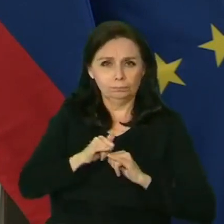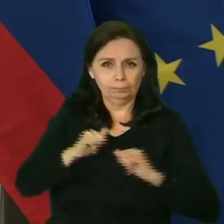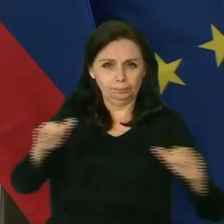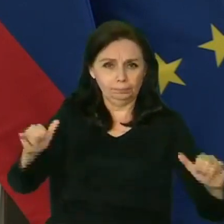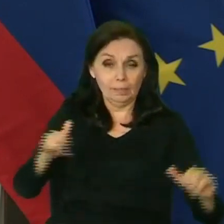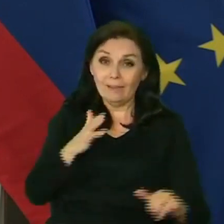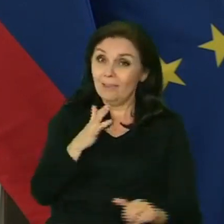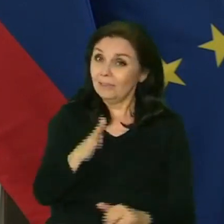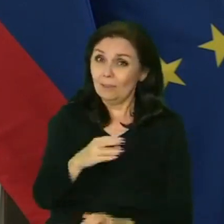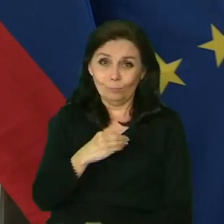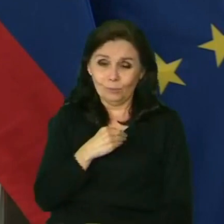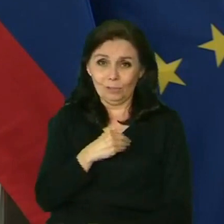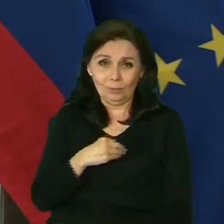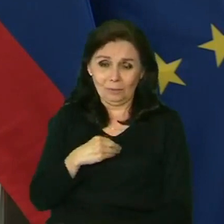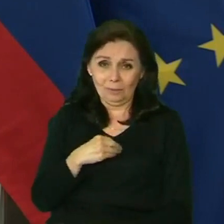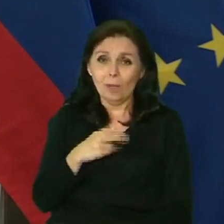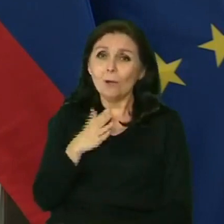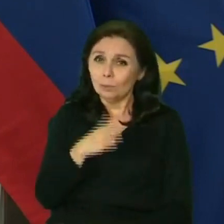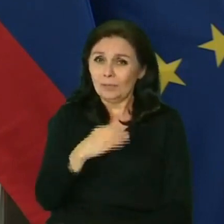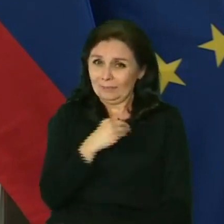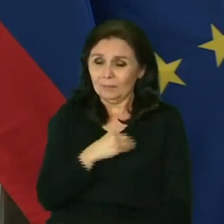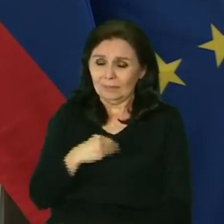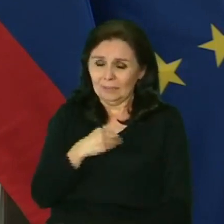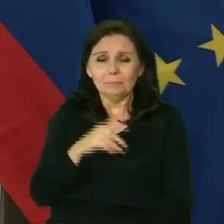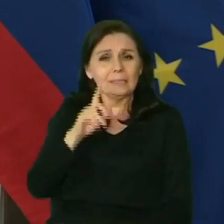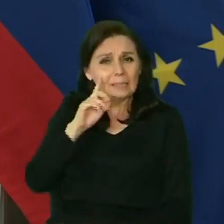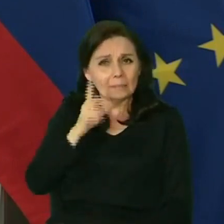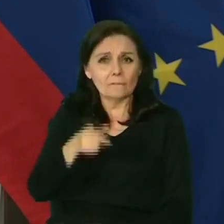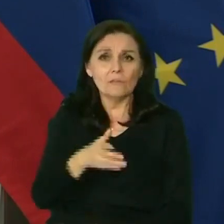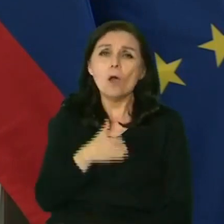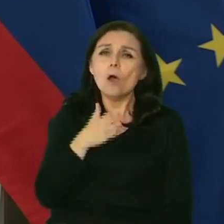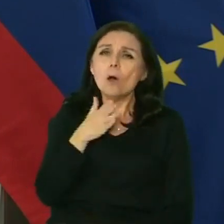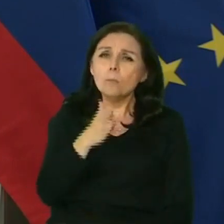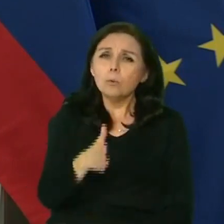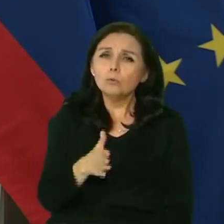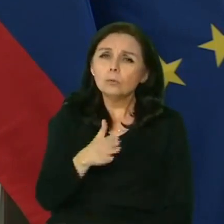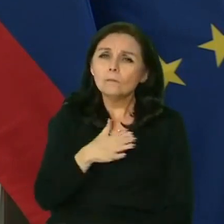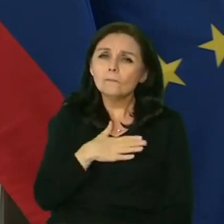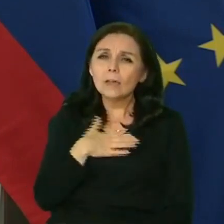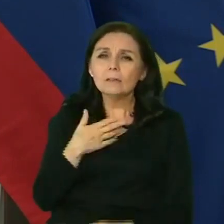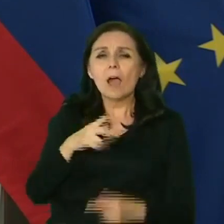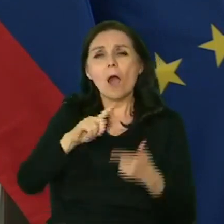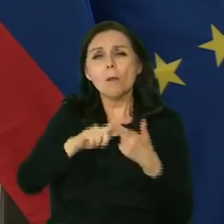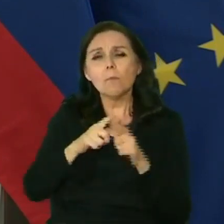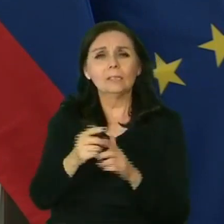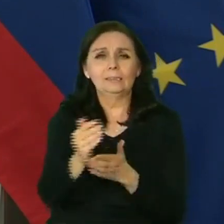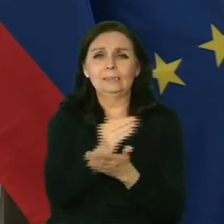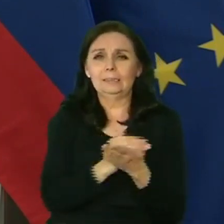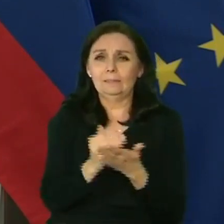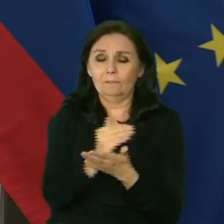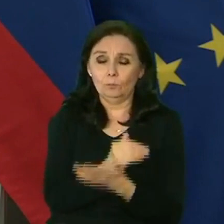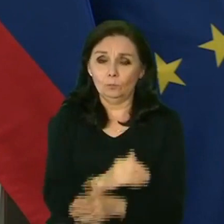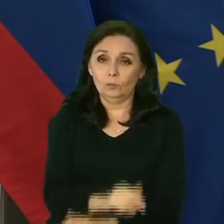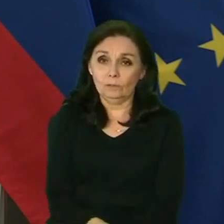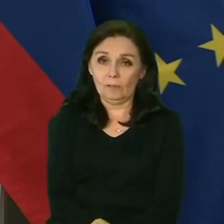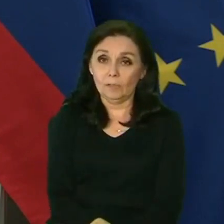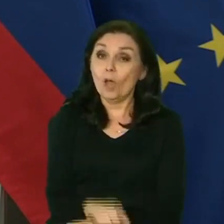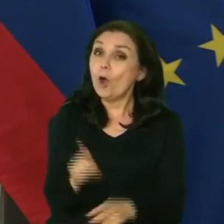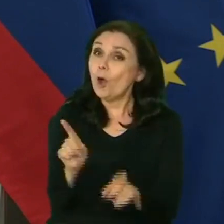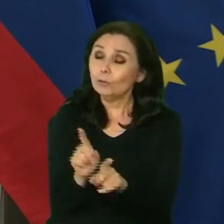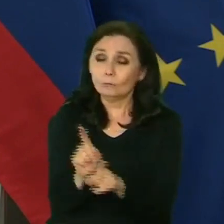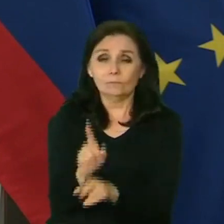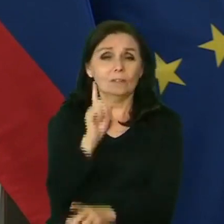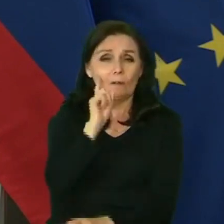Nebude to príjemné, viem. Budú to voči mne mnohí politici zneužívať, rovnako